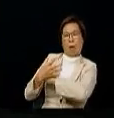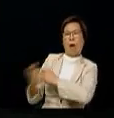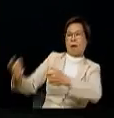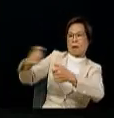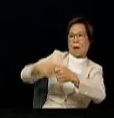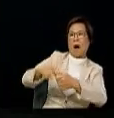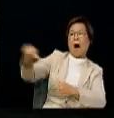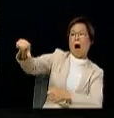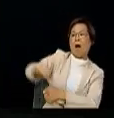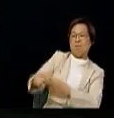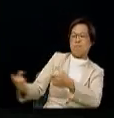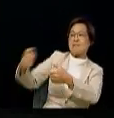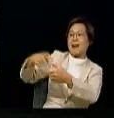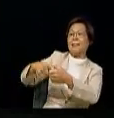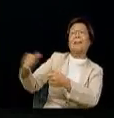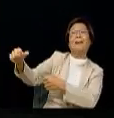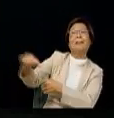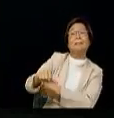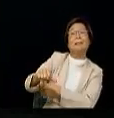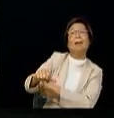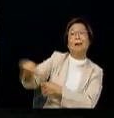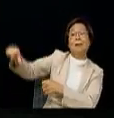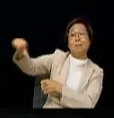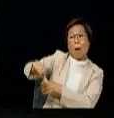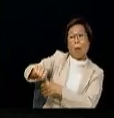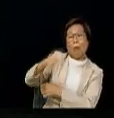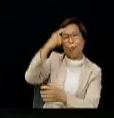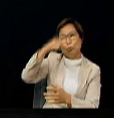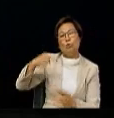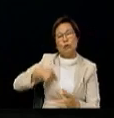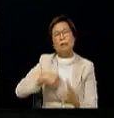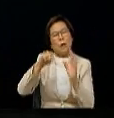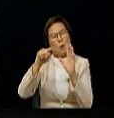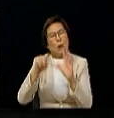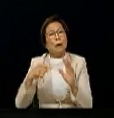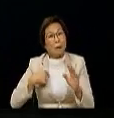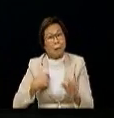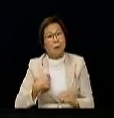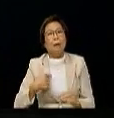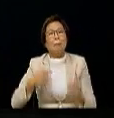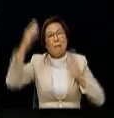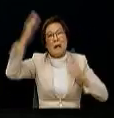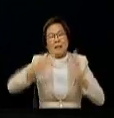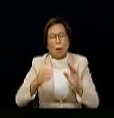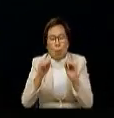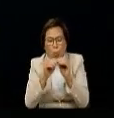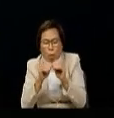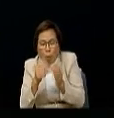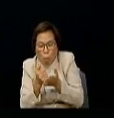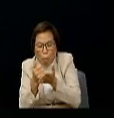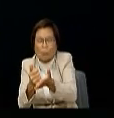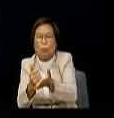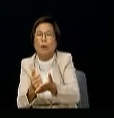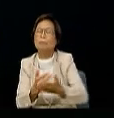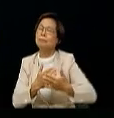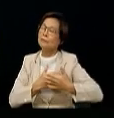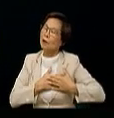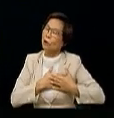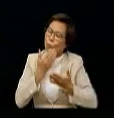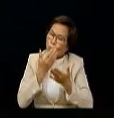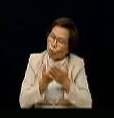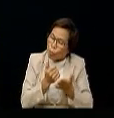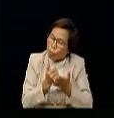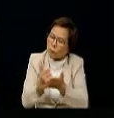malam Kamis ten untuk kita memulihkan atau meningkatkan lagi bantuan kemanusiaan kepada